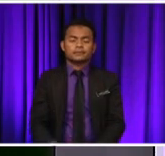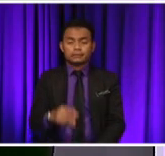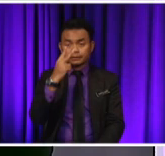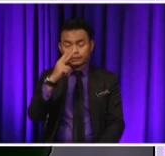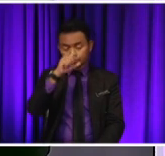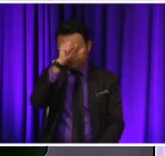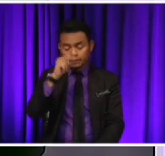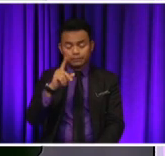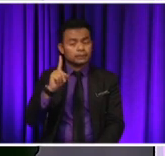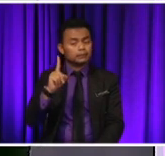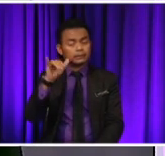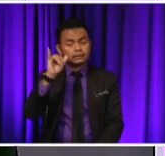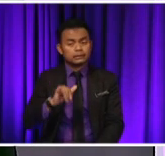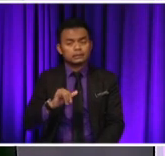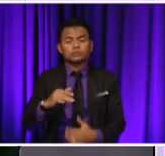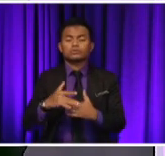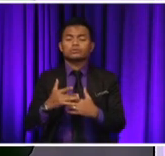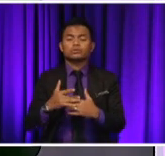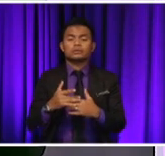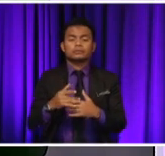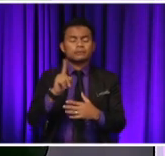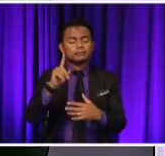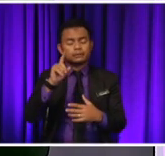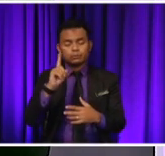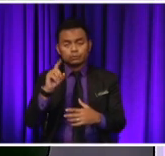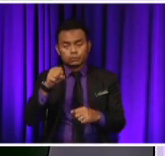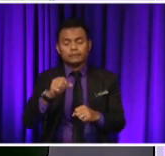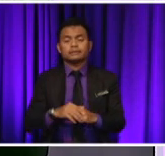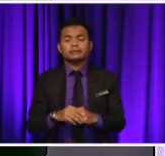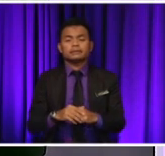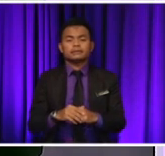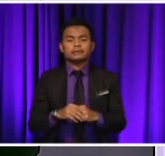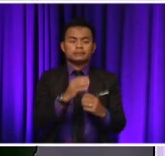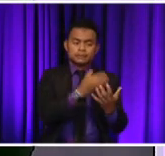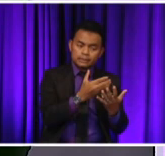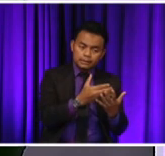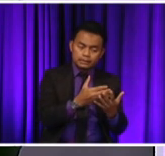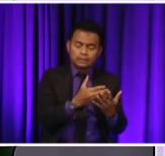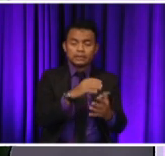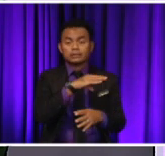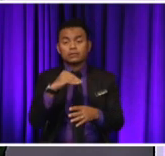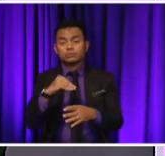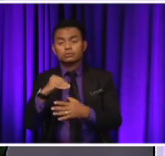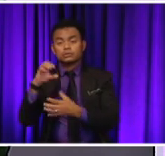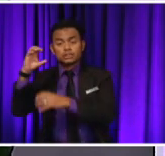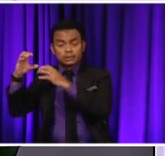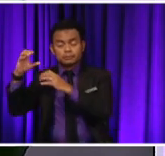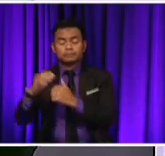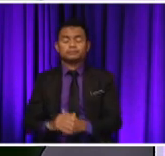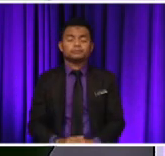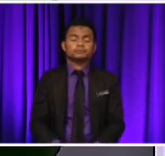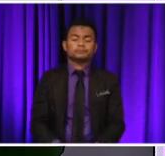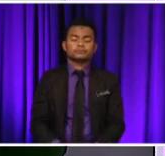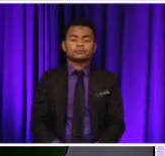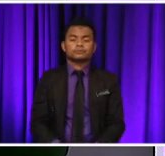main-main didahulukan berkesan dulu boleh cekap dulu boleh Oke kemudian kita nyatekan tentang dia punya kesan